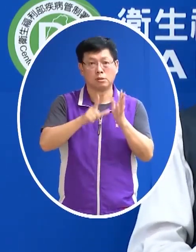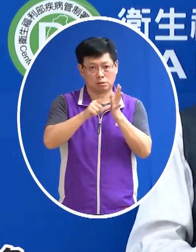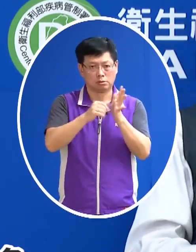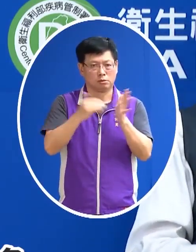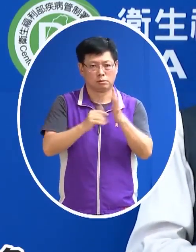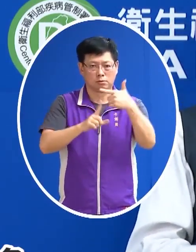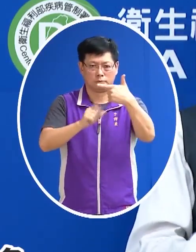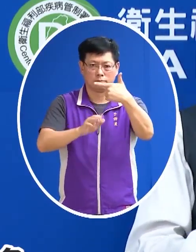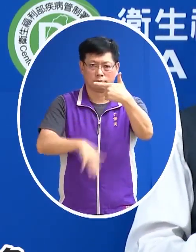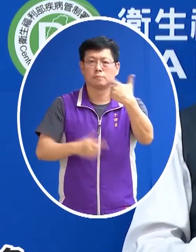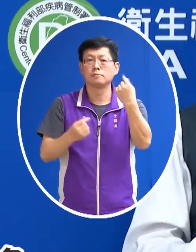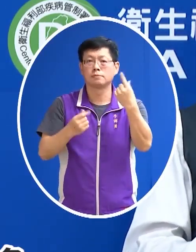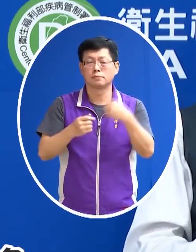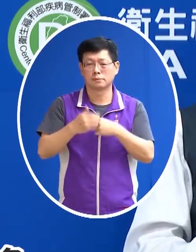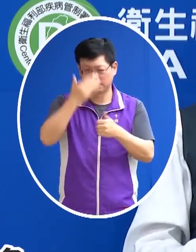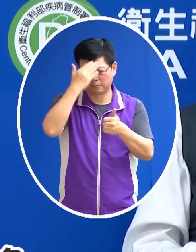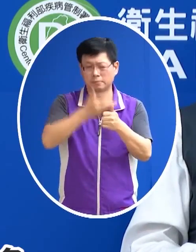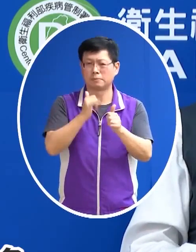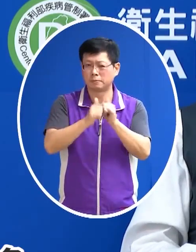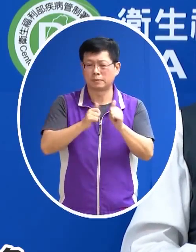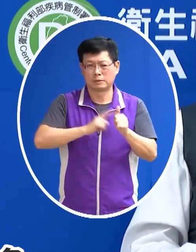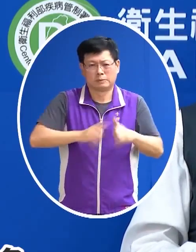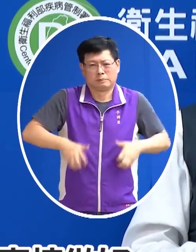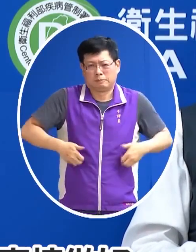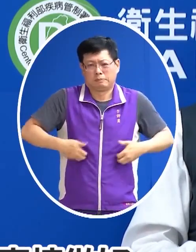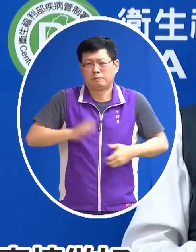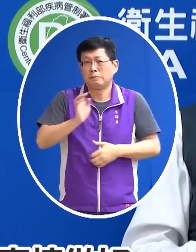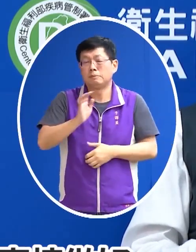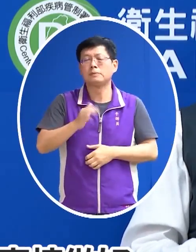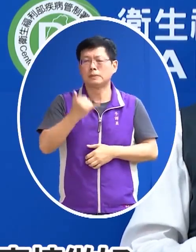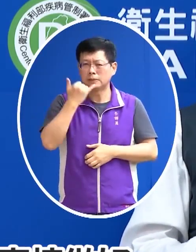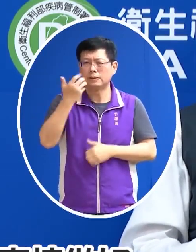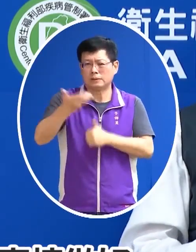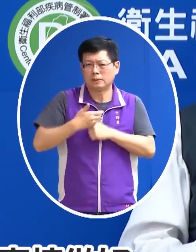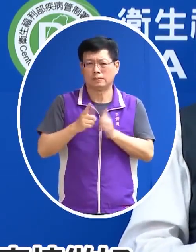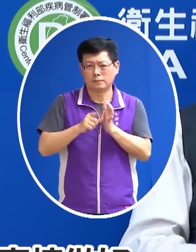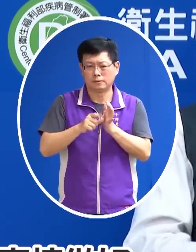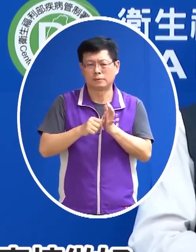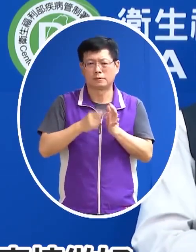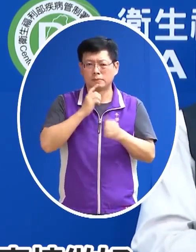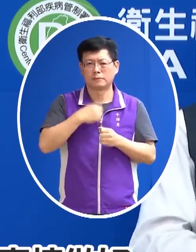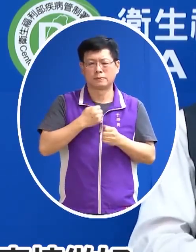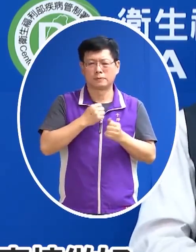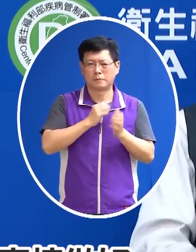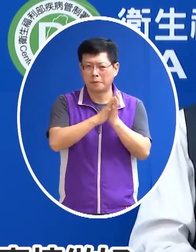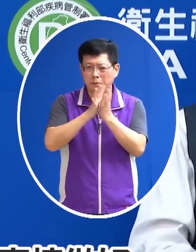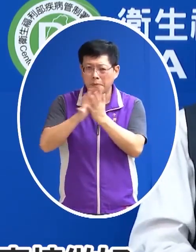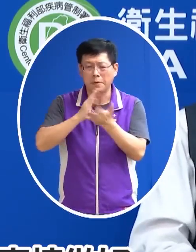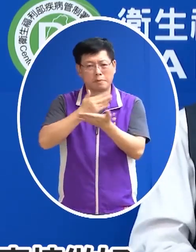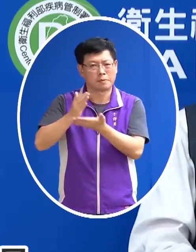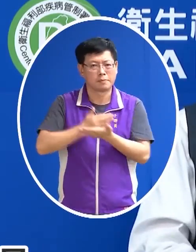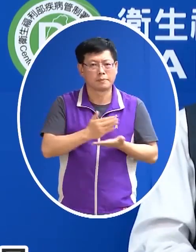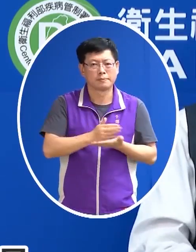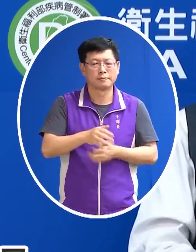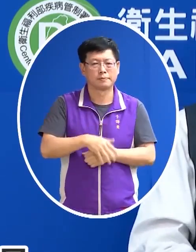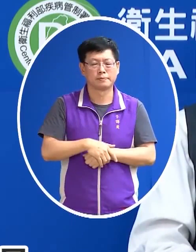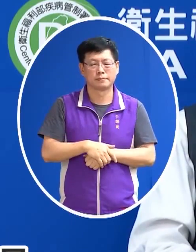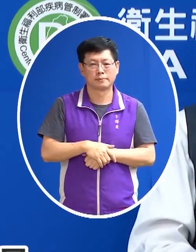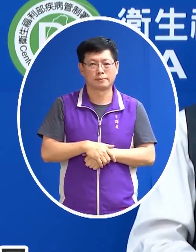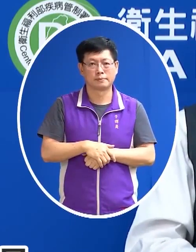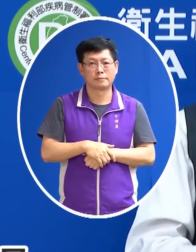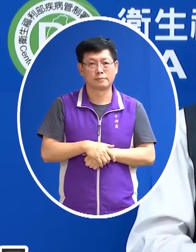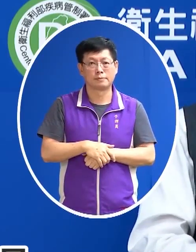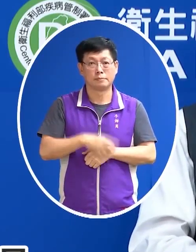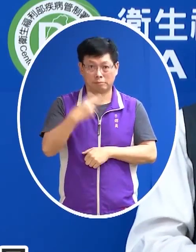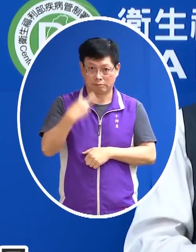6月底，好、哦，所以也请哈、哦、民众不要心急哈、哦，给我们一点时间，好、哦，让我们把这个事情做好。那再